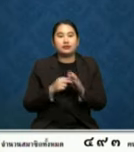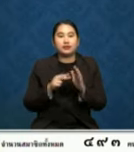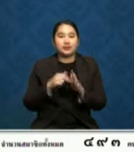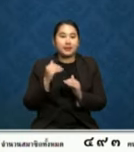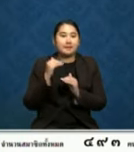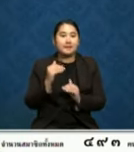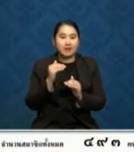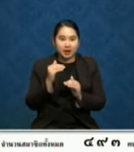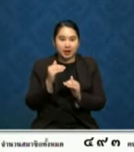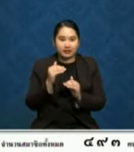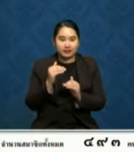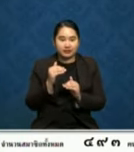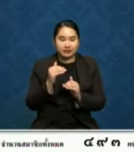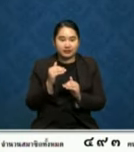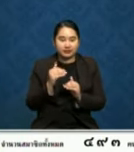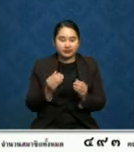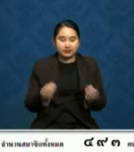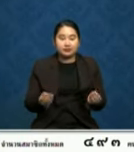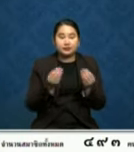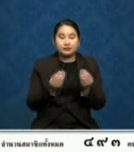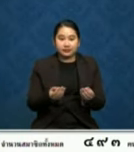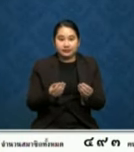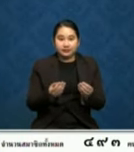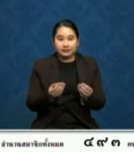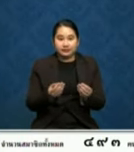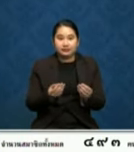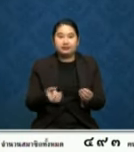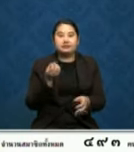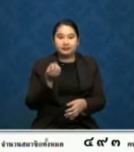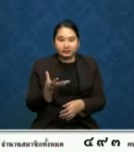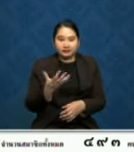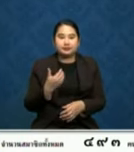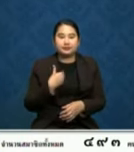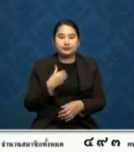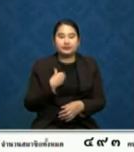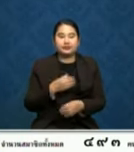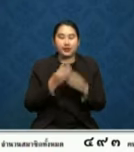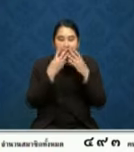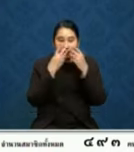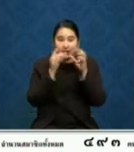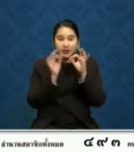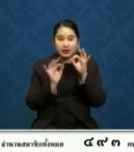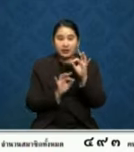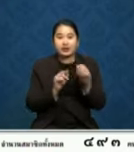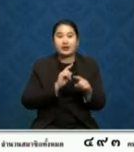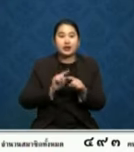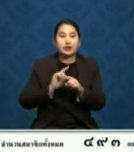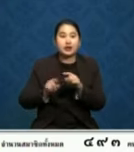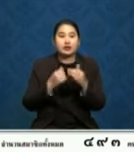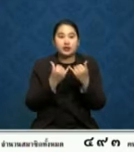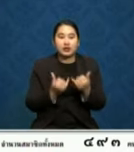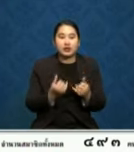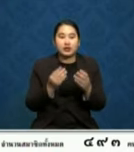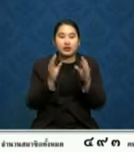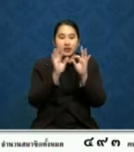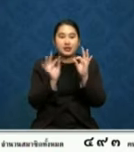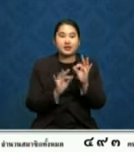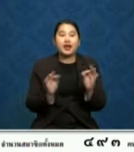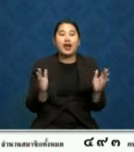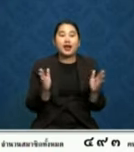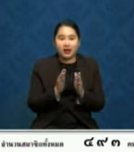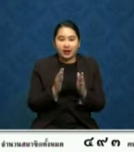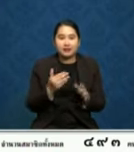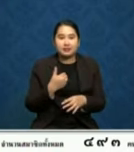คุณสมบัติของผู้ยื่นราคาไว้สูงมากเลยค่ะท่านประธานรายละเอียดนะคะอ่าตรงนี้ตัวหนังสืออาจจะเล็กนะคะ